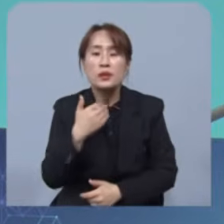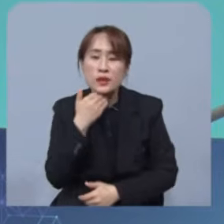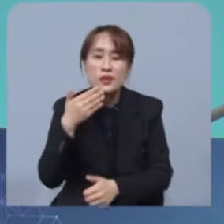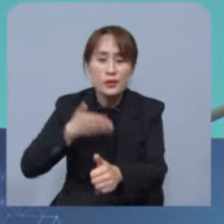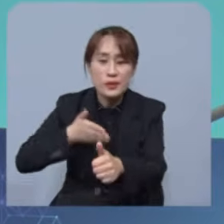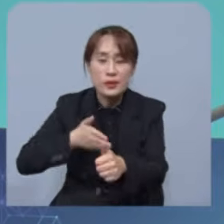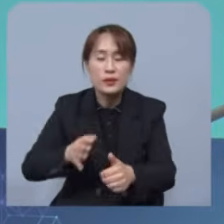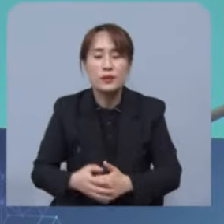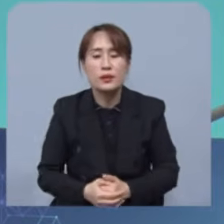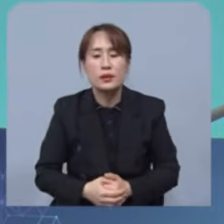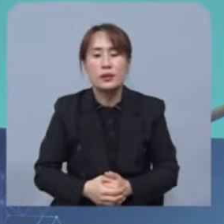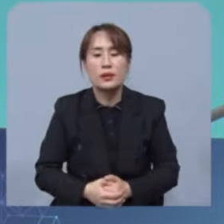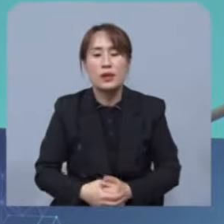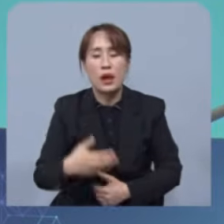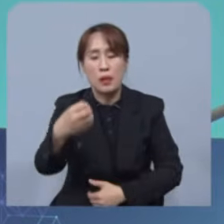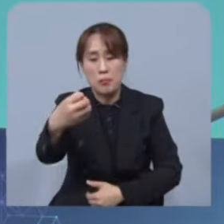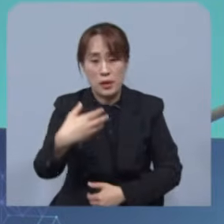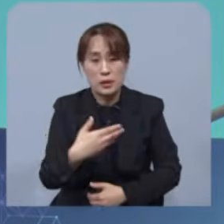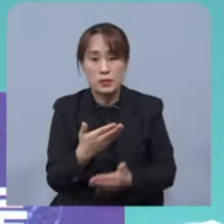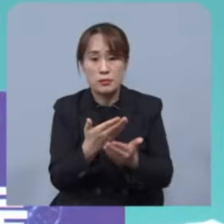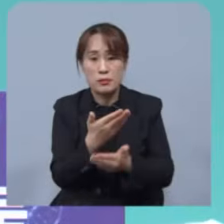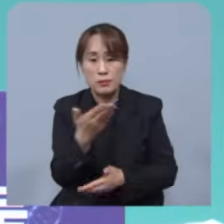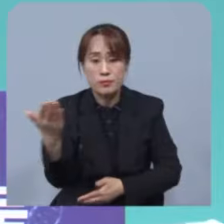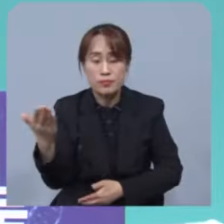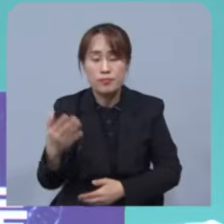주십시오. 네, 지금 말씀하신 분 혹시